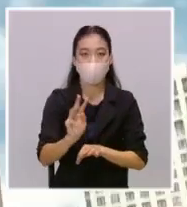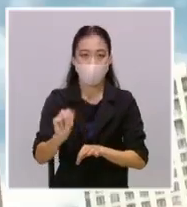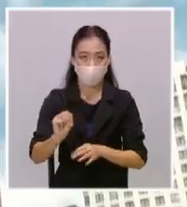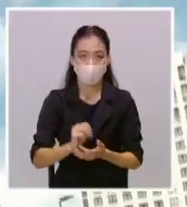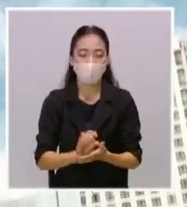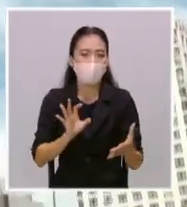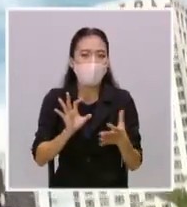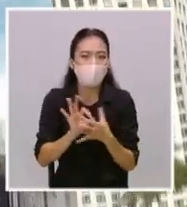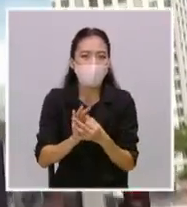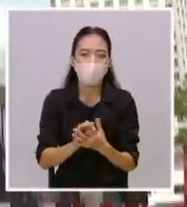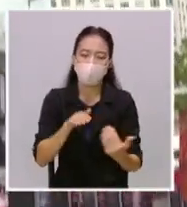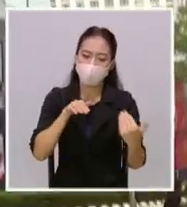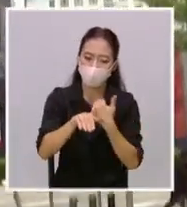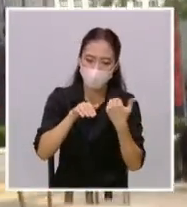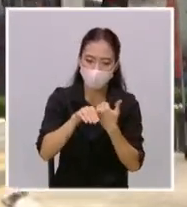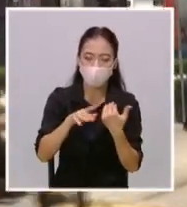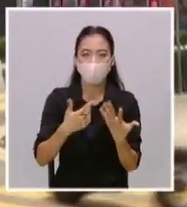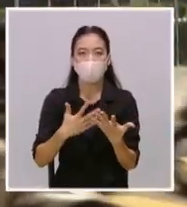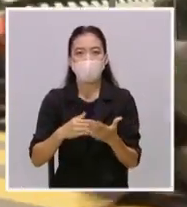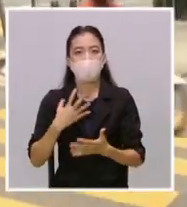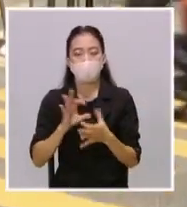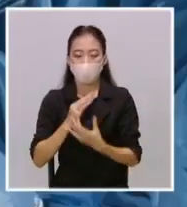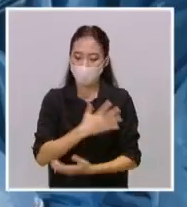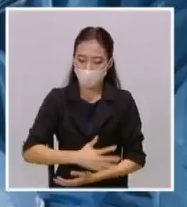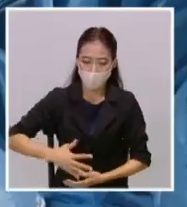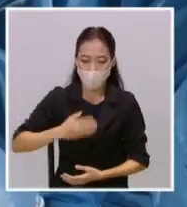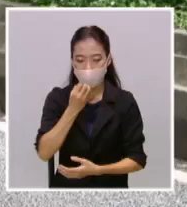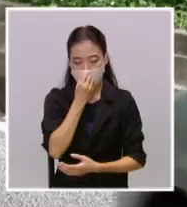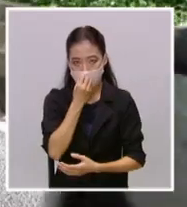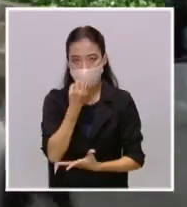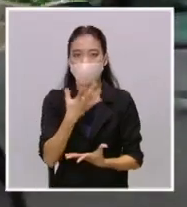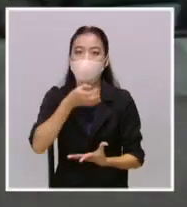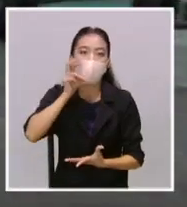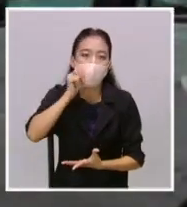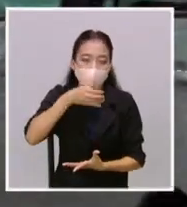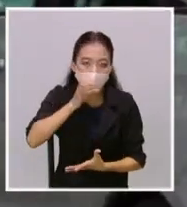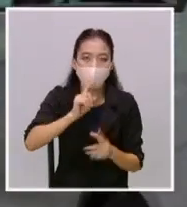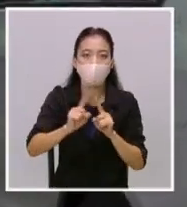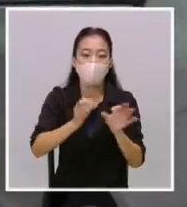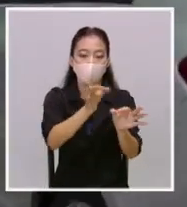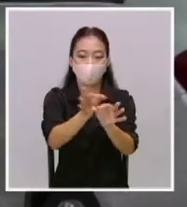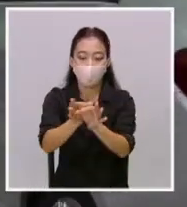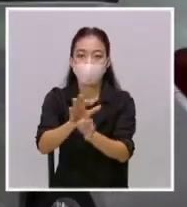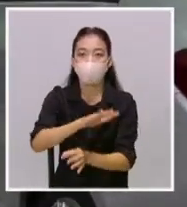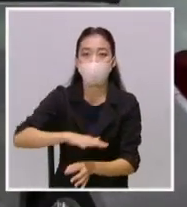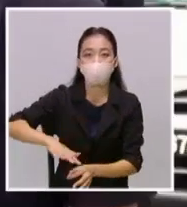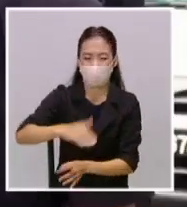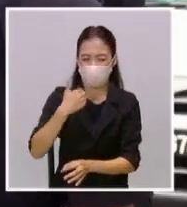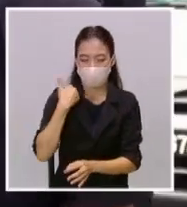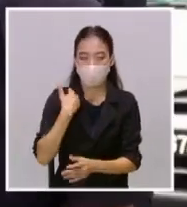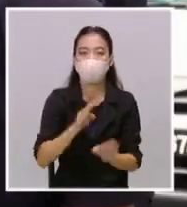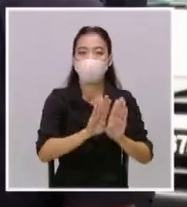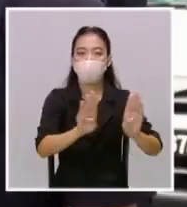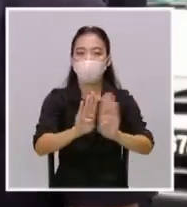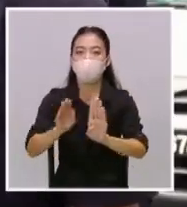าพโทรคมนาคมกับสื่ออาหารเครื่องดื่มสาธารณูปโภคและธนาคารยังเปิดทำการได้ค่ะยังอนุญ